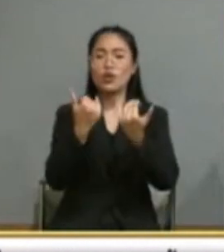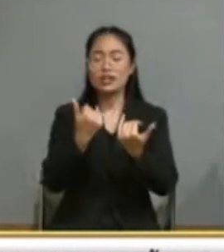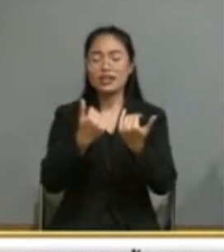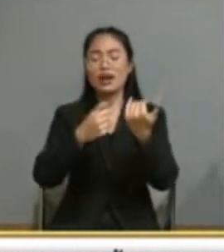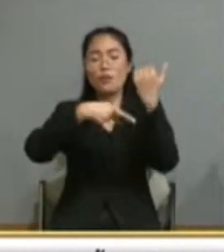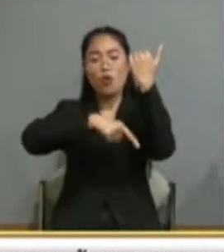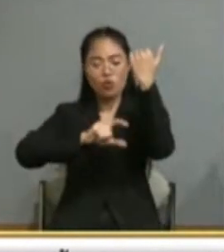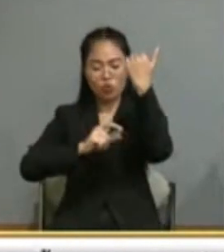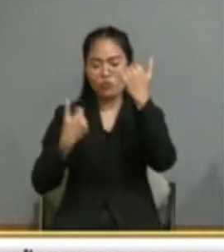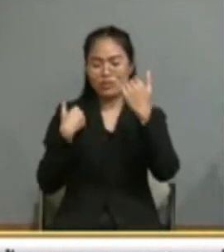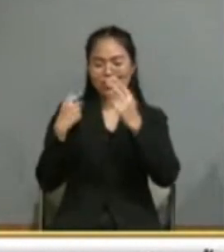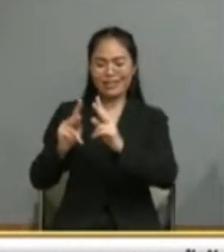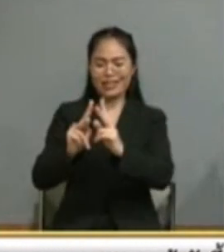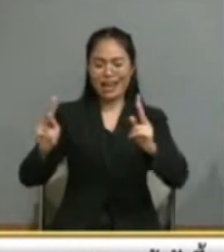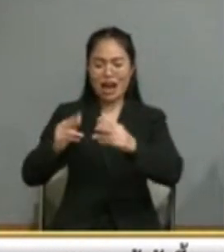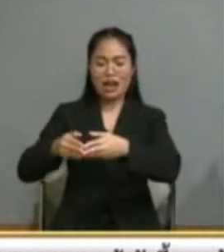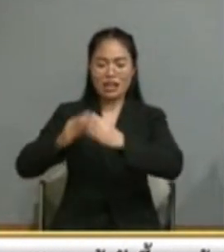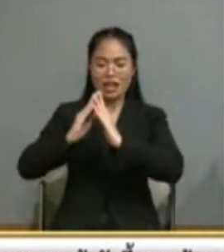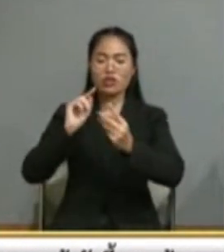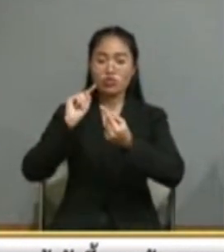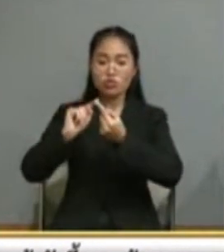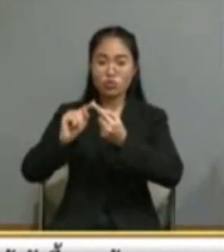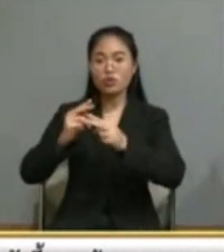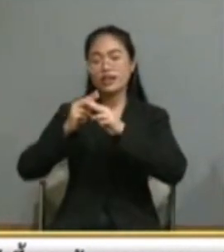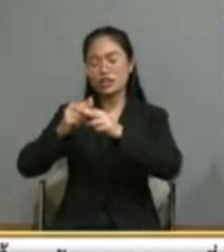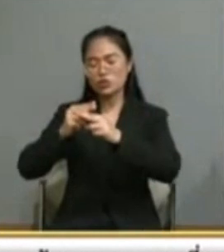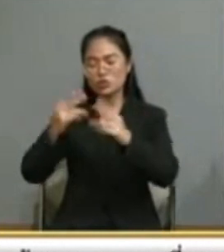อ pit